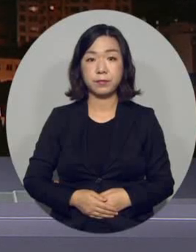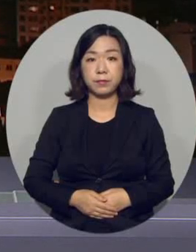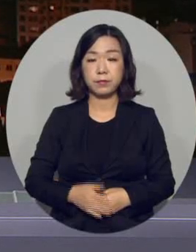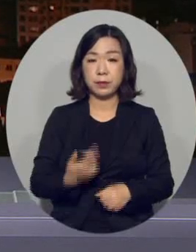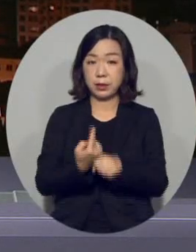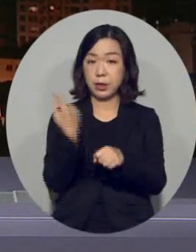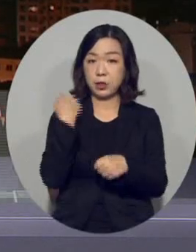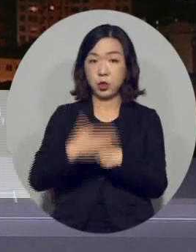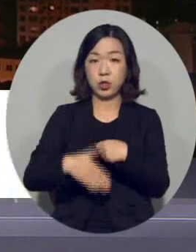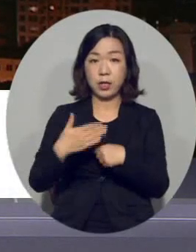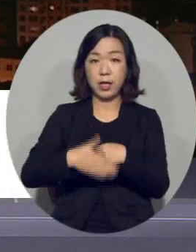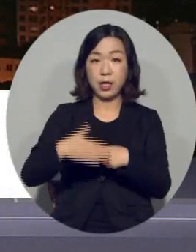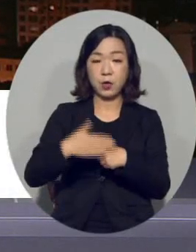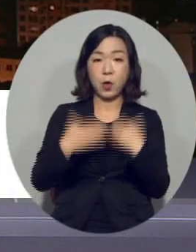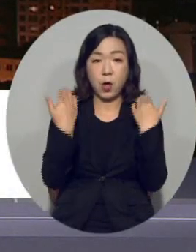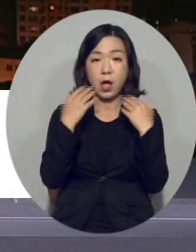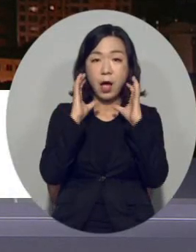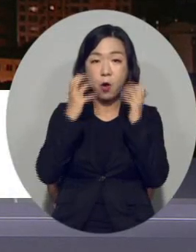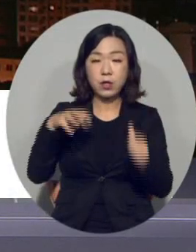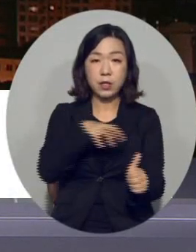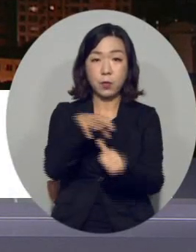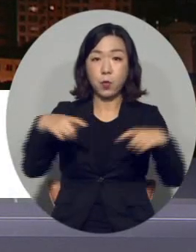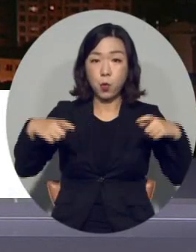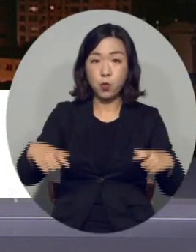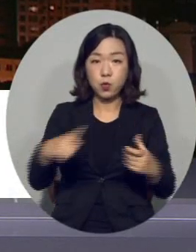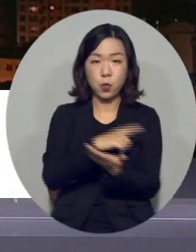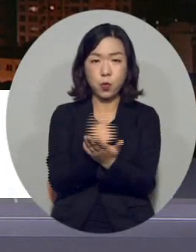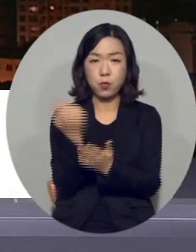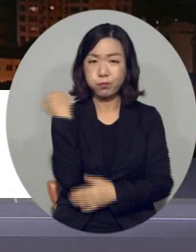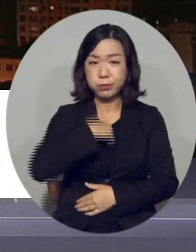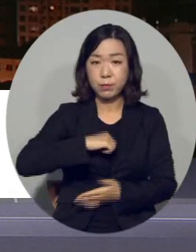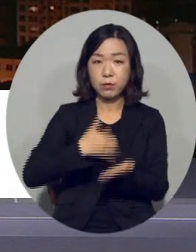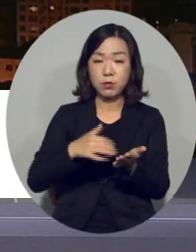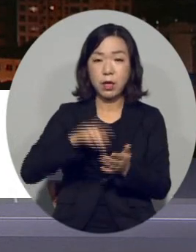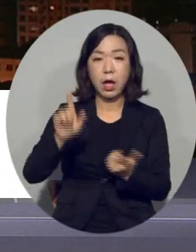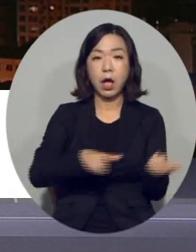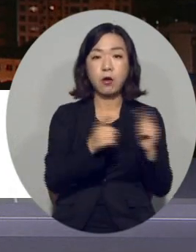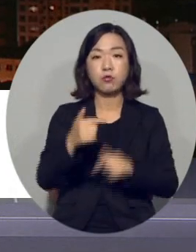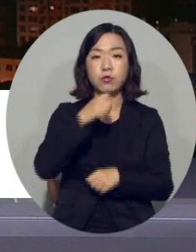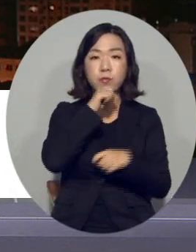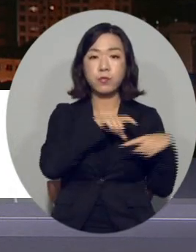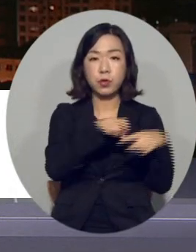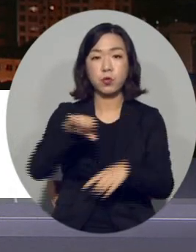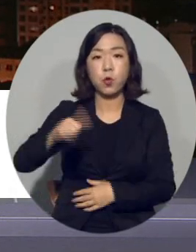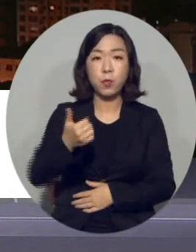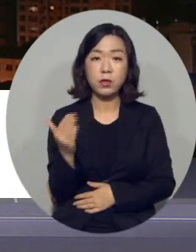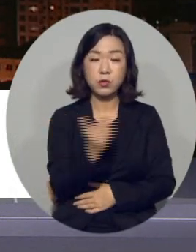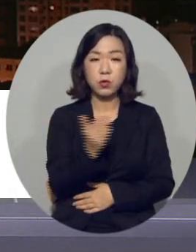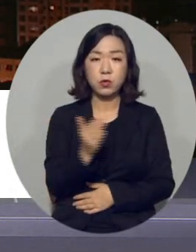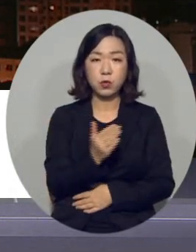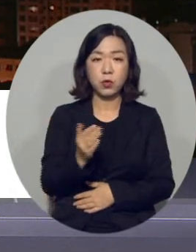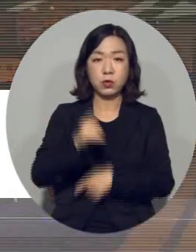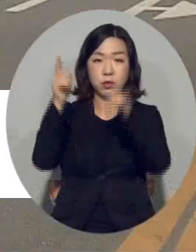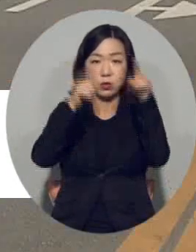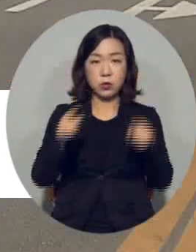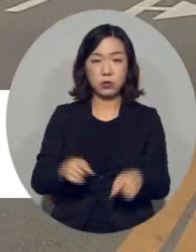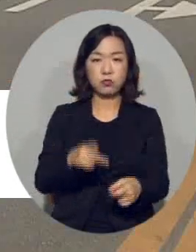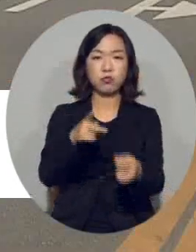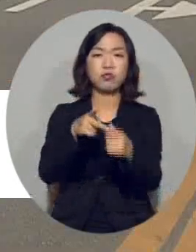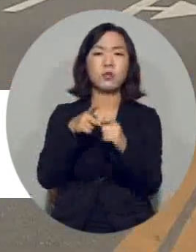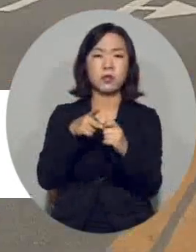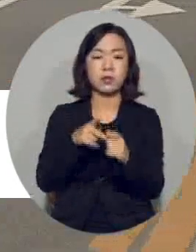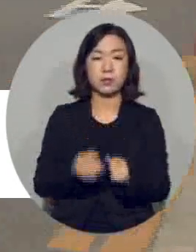지난해 대구에 스쿨존 속도 위반 건수는 하루 평균 500원으로 17개 시 군 가운데 두 번째로 많았습니다